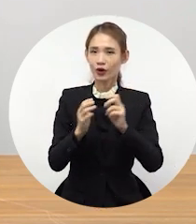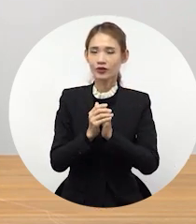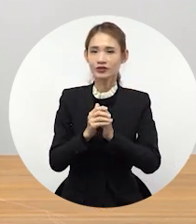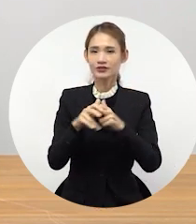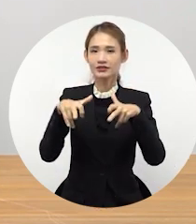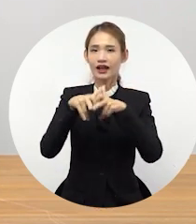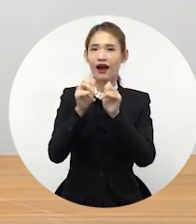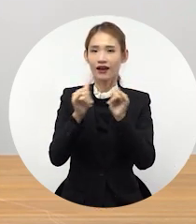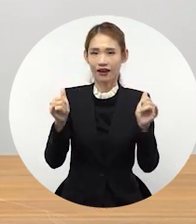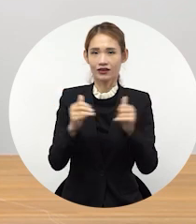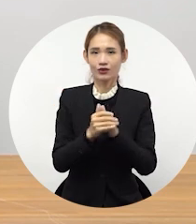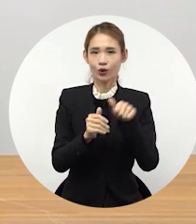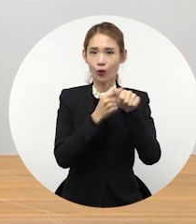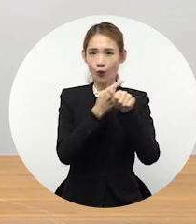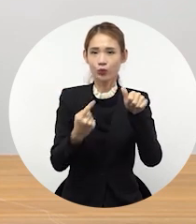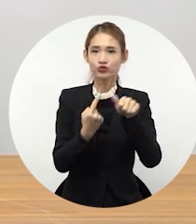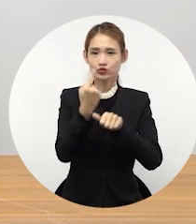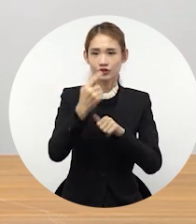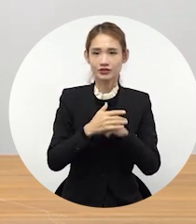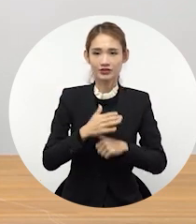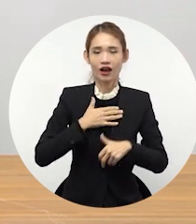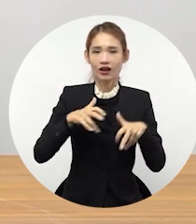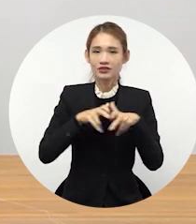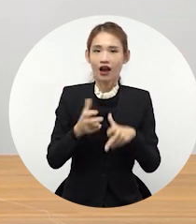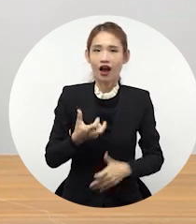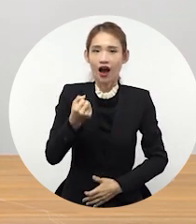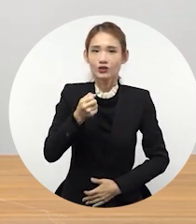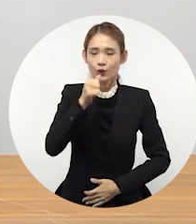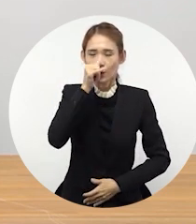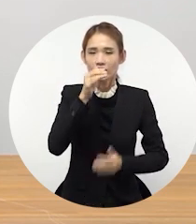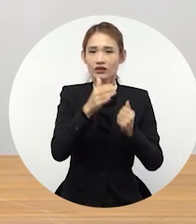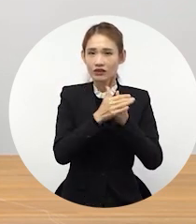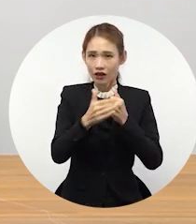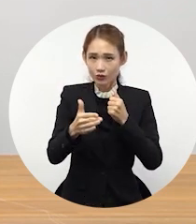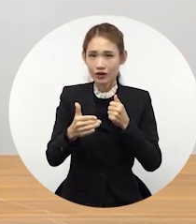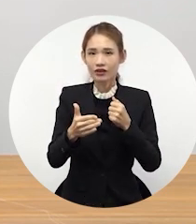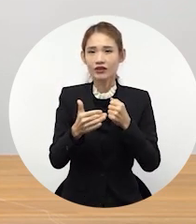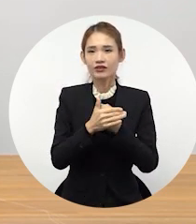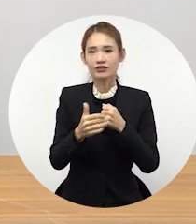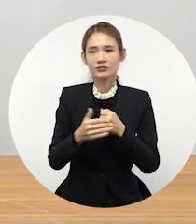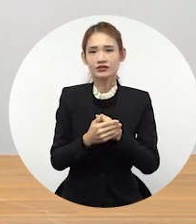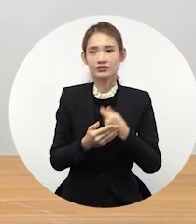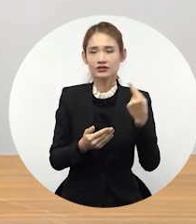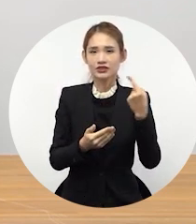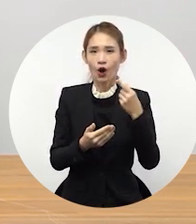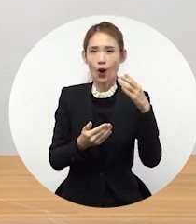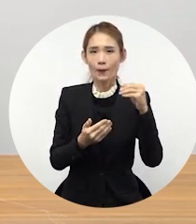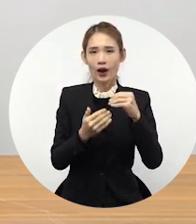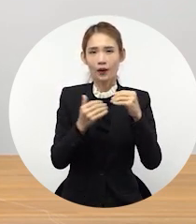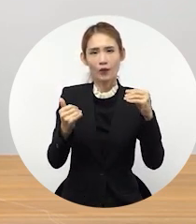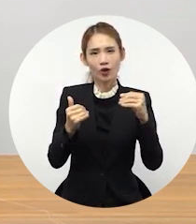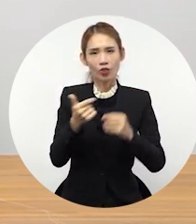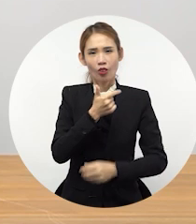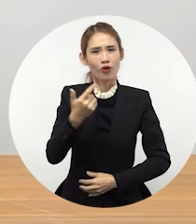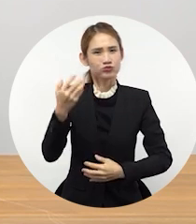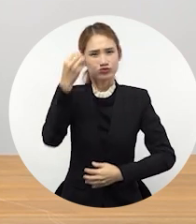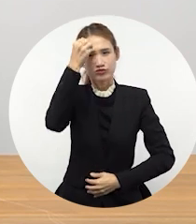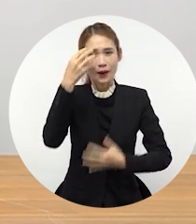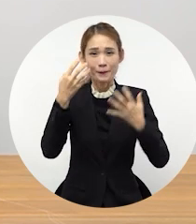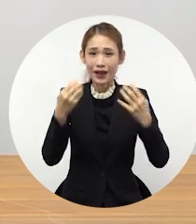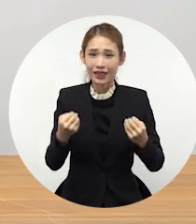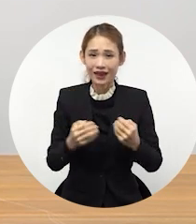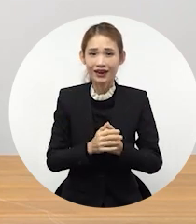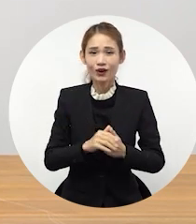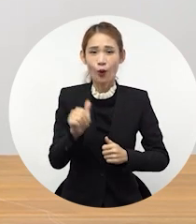20명은 장애인이 있어요. 5분의 1이네요. 네, 제가 뭐 장애를 가지고 있어서 그런지 모르겠지만 아. 그래서 1000만 명은 너무